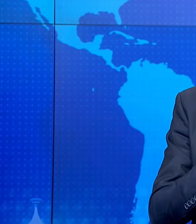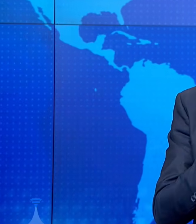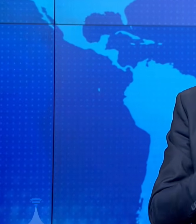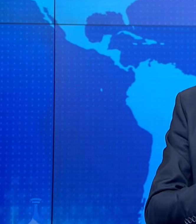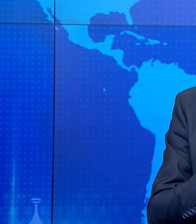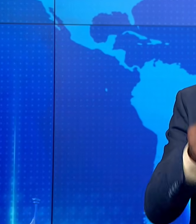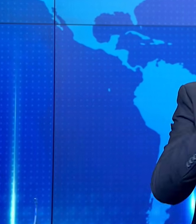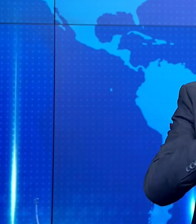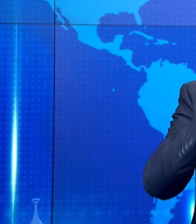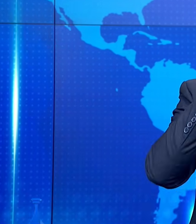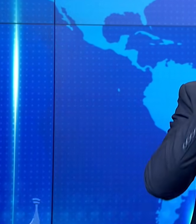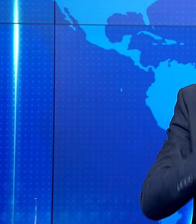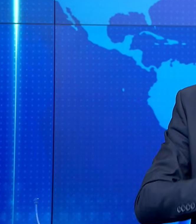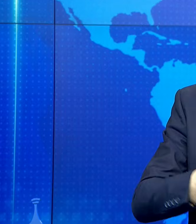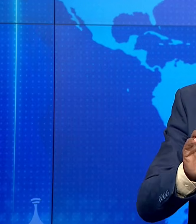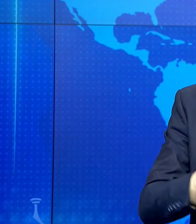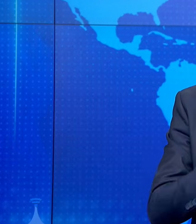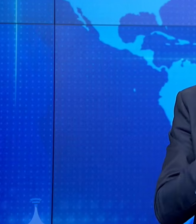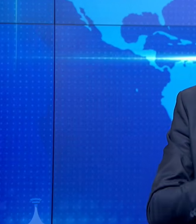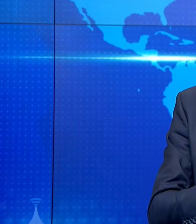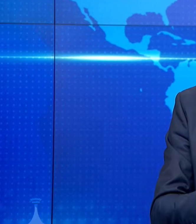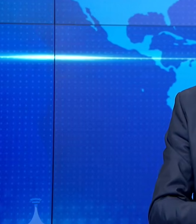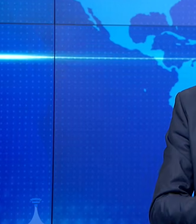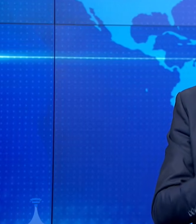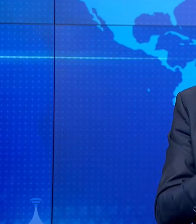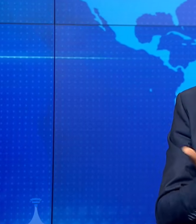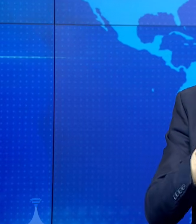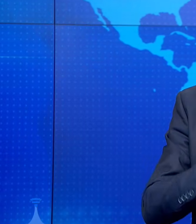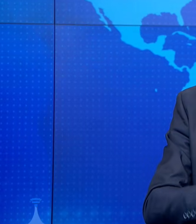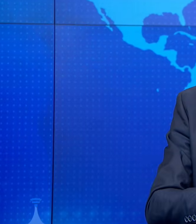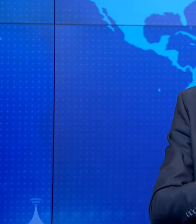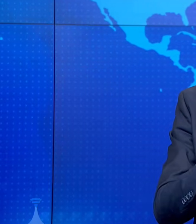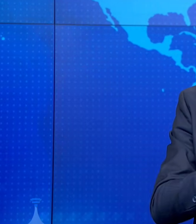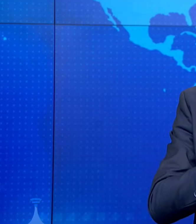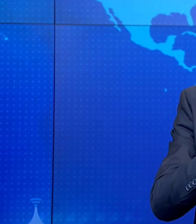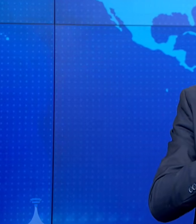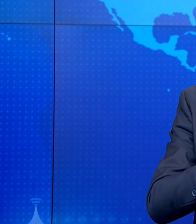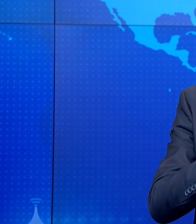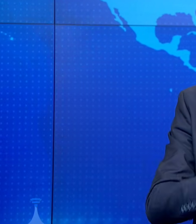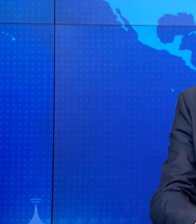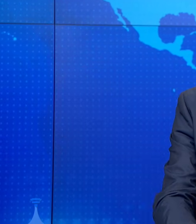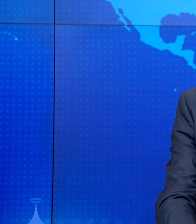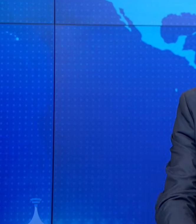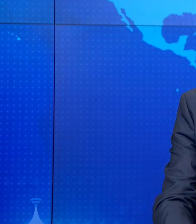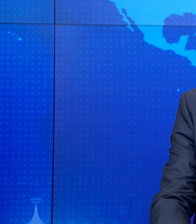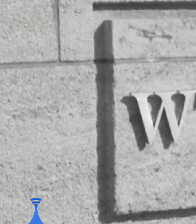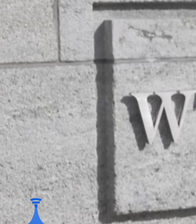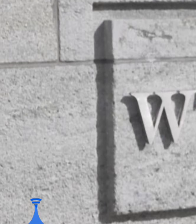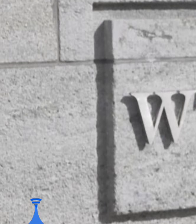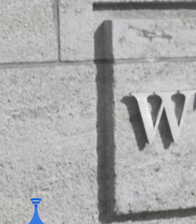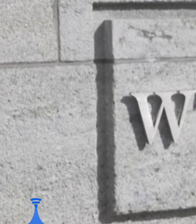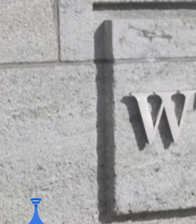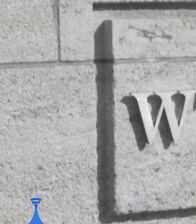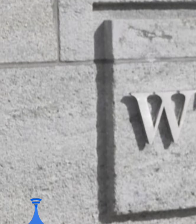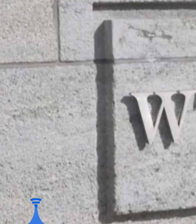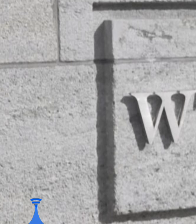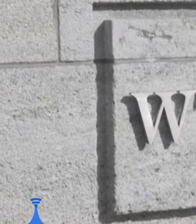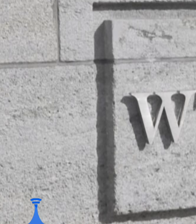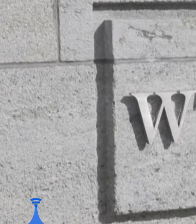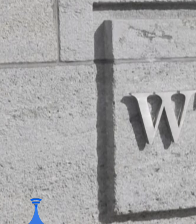ላይ የቡድን ውይይት ኢትዮጵያ ባደረገችው ድርጅት በብዙ ጉዳዮች ላይ ተስማምታለች።